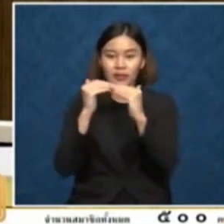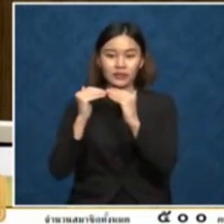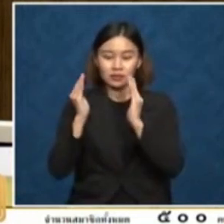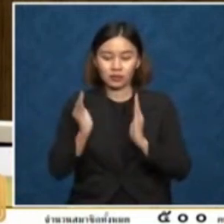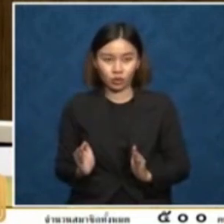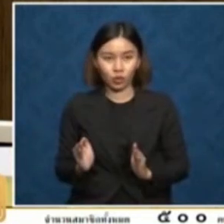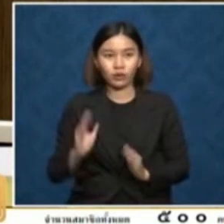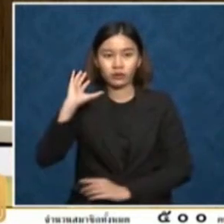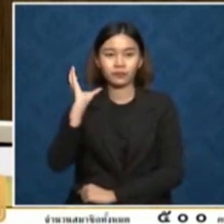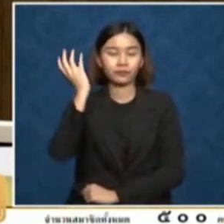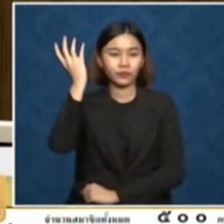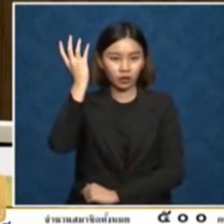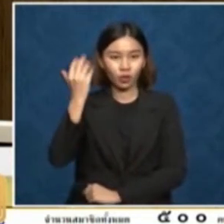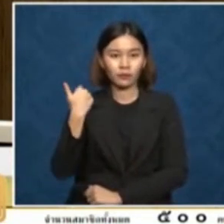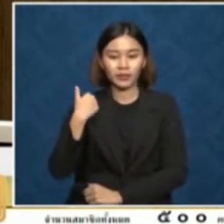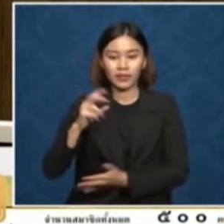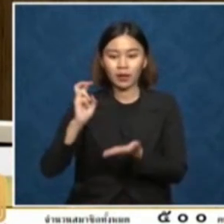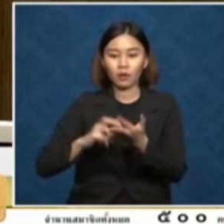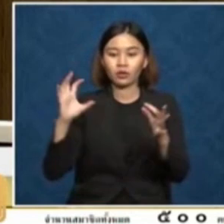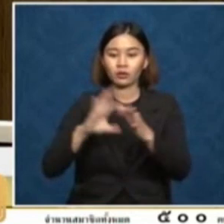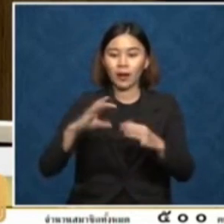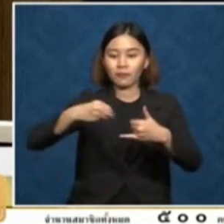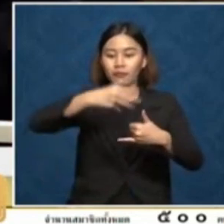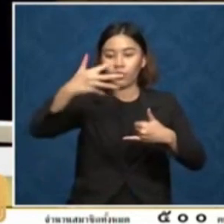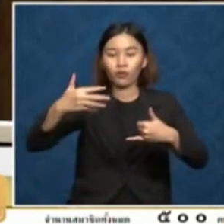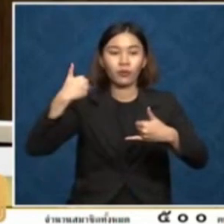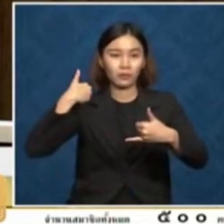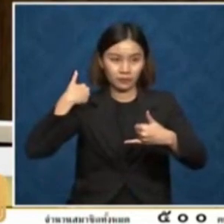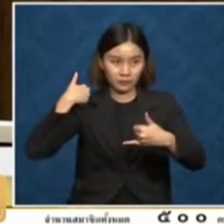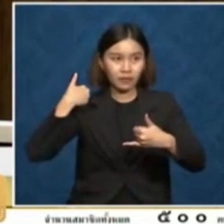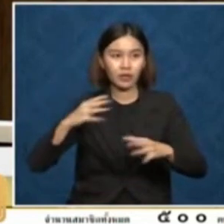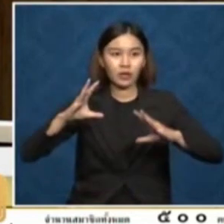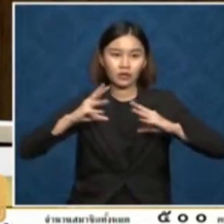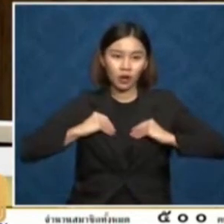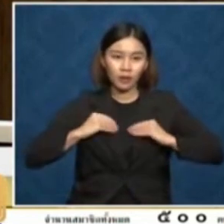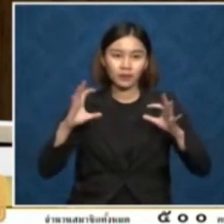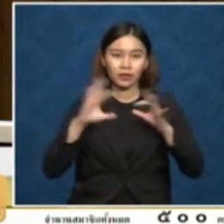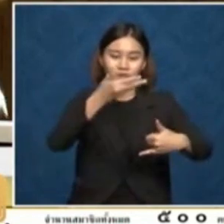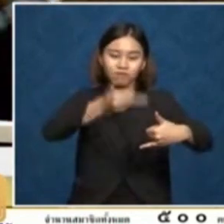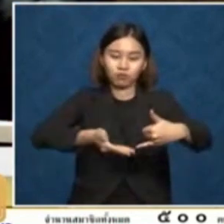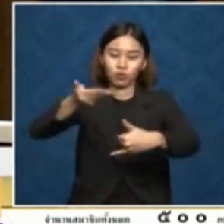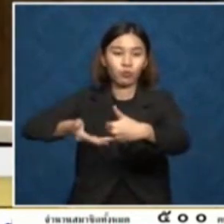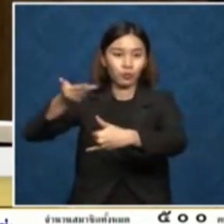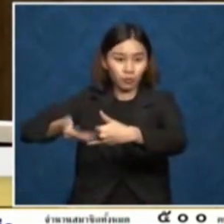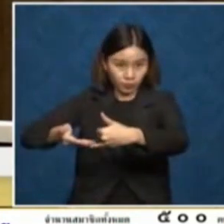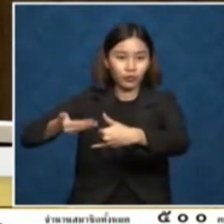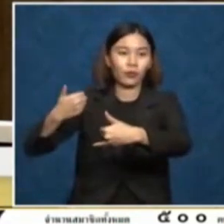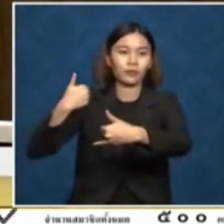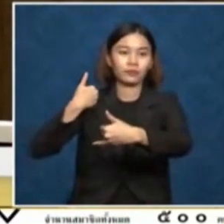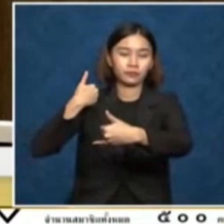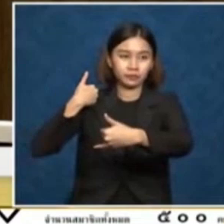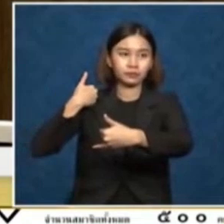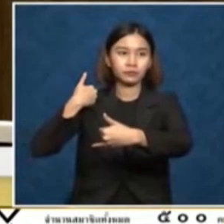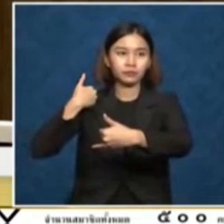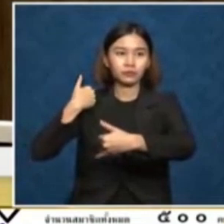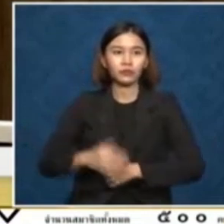สิทธิมนุษยชนสากลได้รับรองเรื่องความหลากหลายทางเพศซึ่งยอมรับเรื่องอัตลักษณ์ทางเพศและรสนิยมท